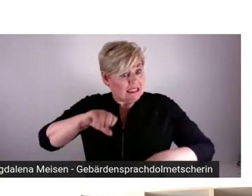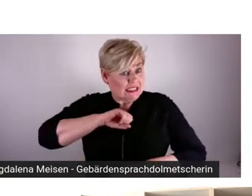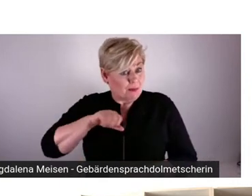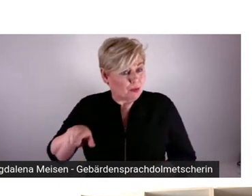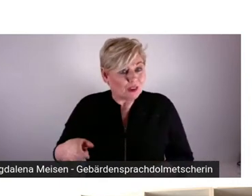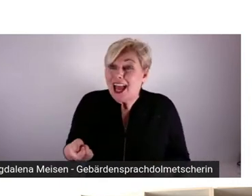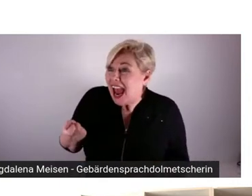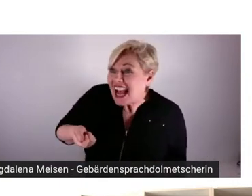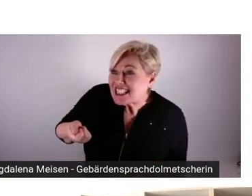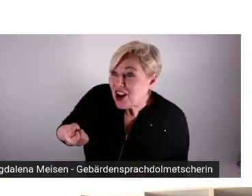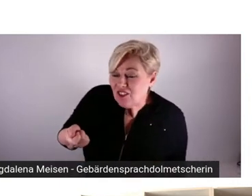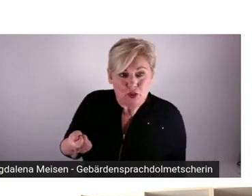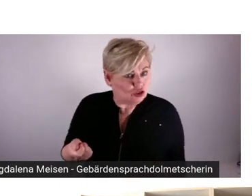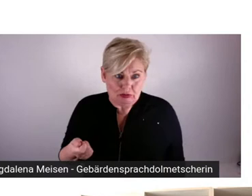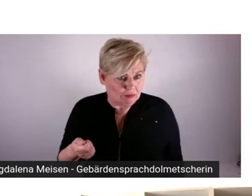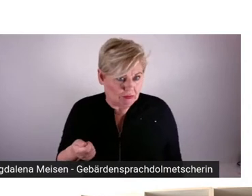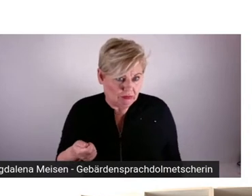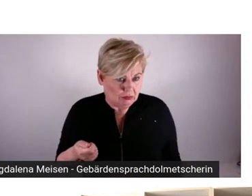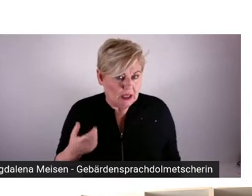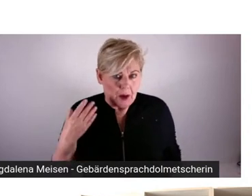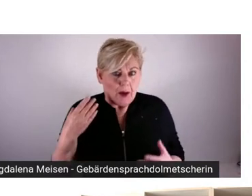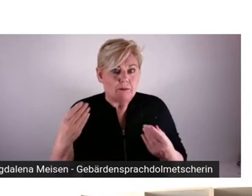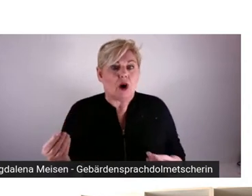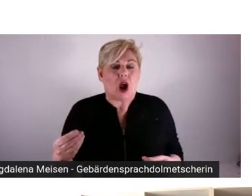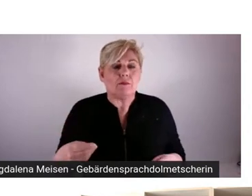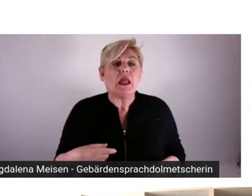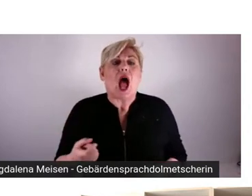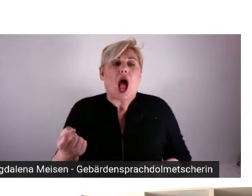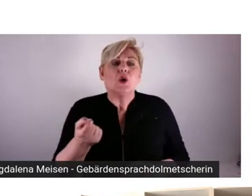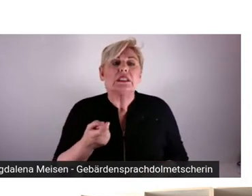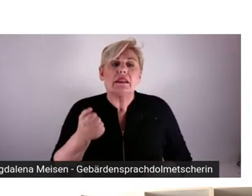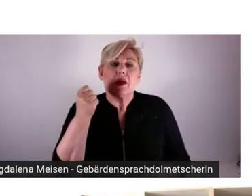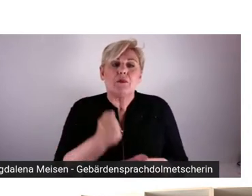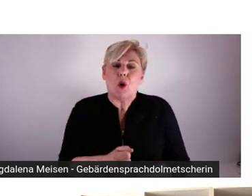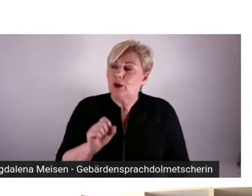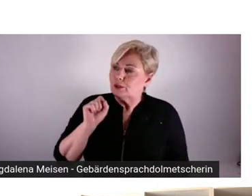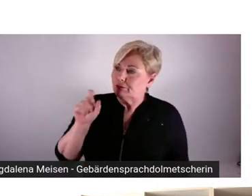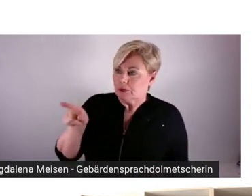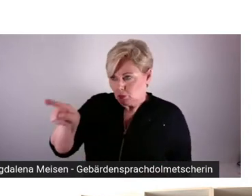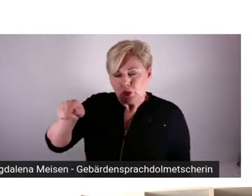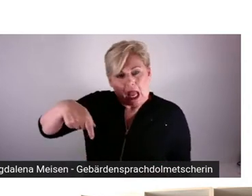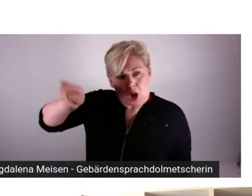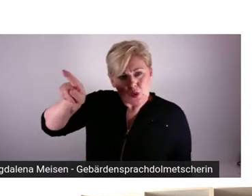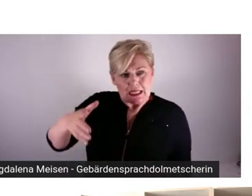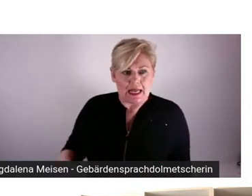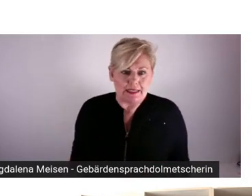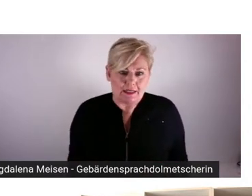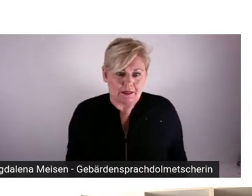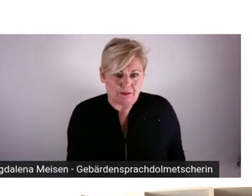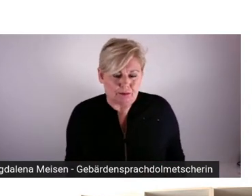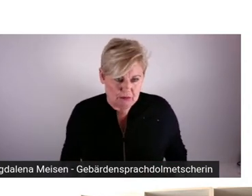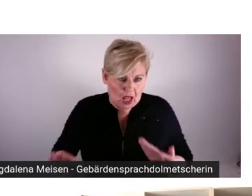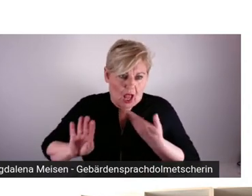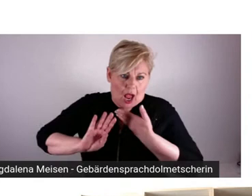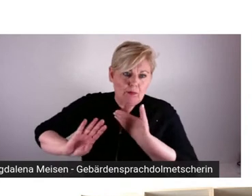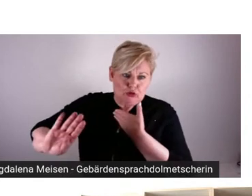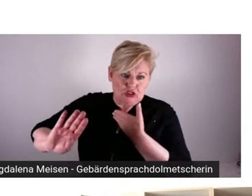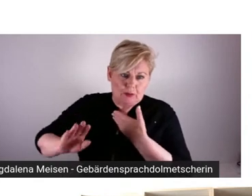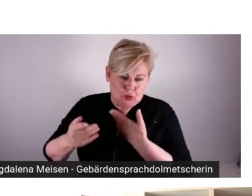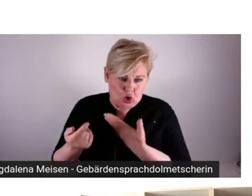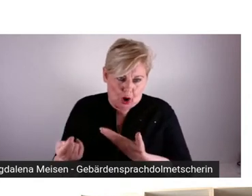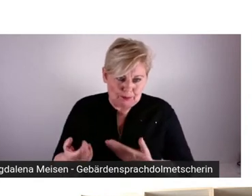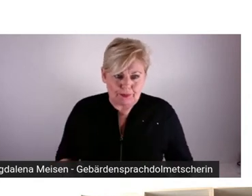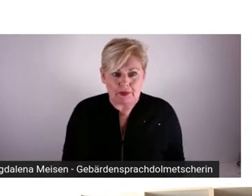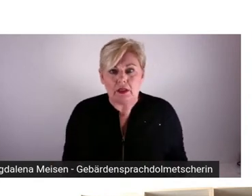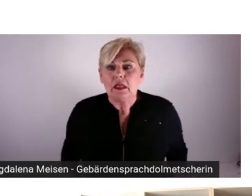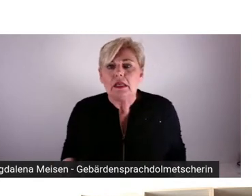Glückwünsche bekommen haben, sondern eben das Schreiben der Ausländerbehörde, dass sie ausreisen sollen, beziehungsweise die Abschiebung erfolgt. Also all das sind